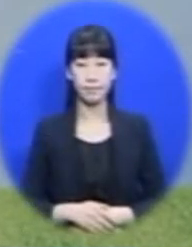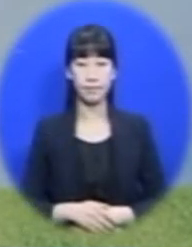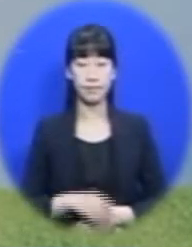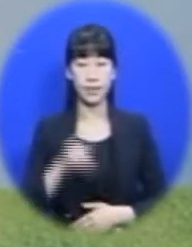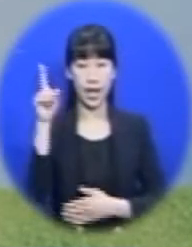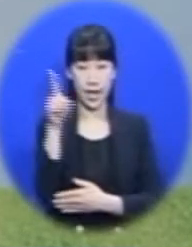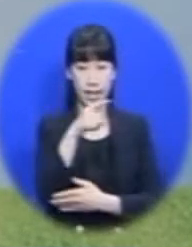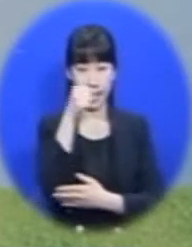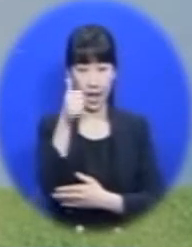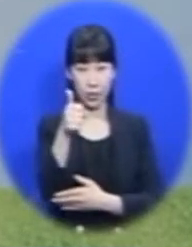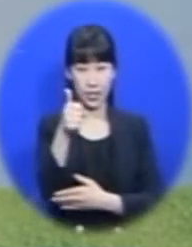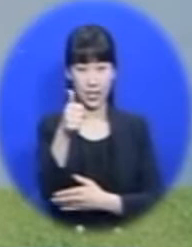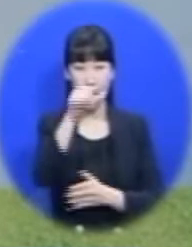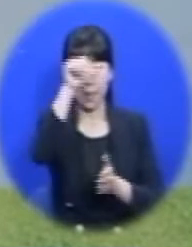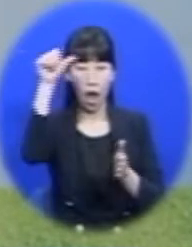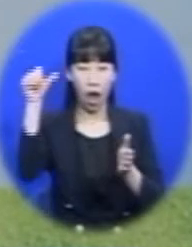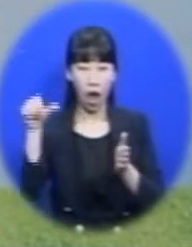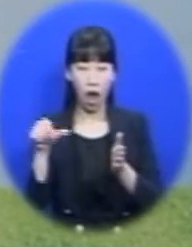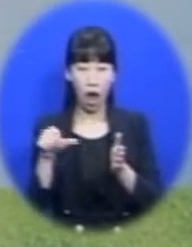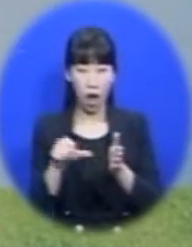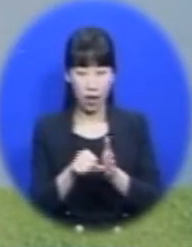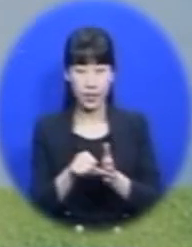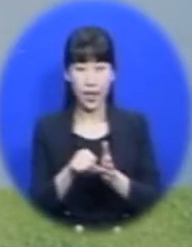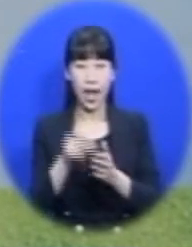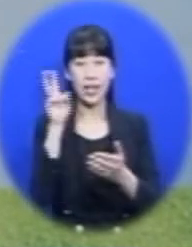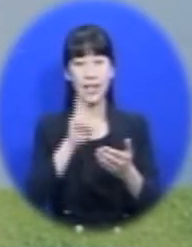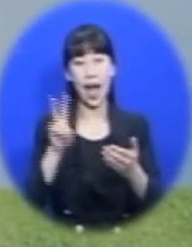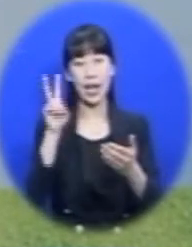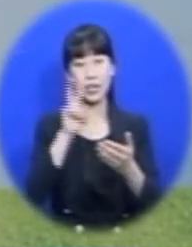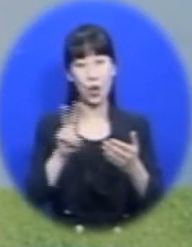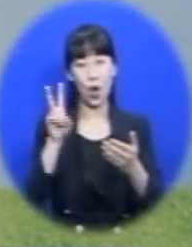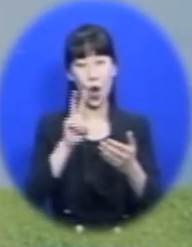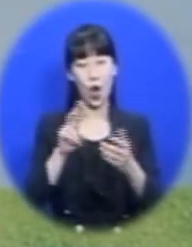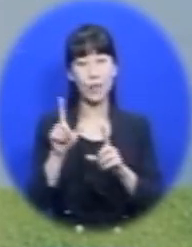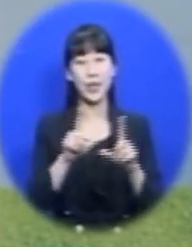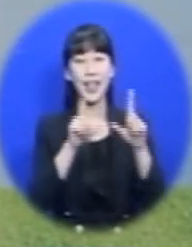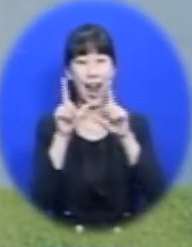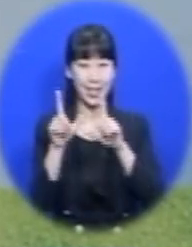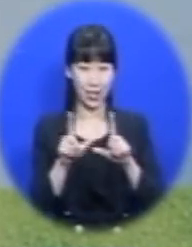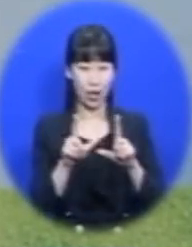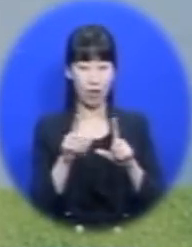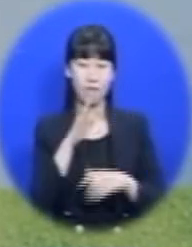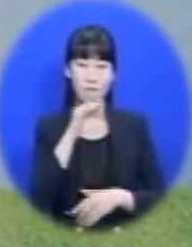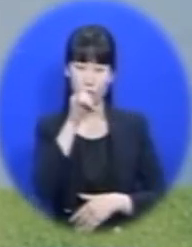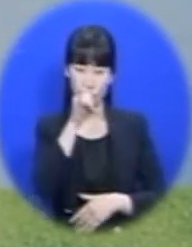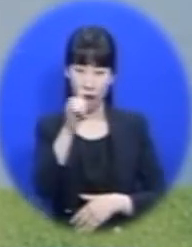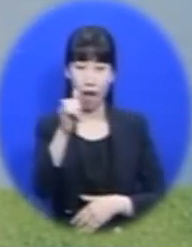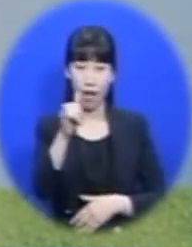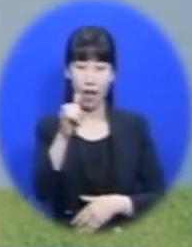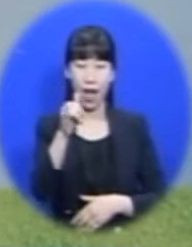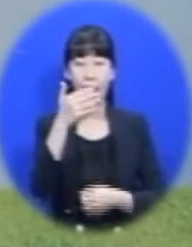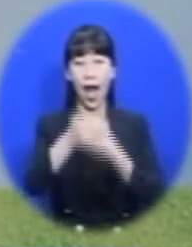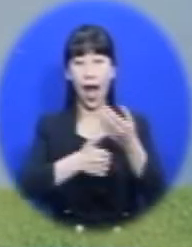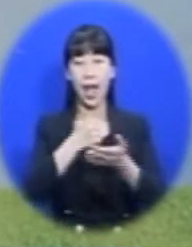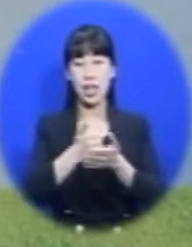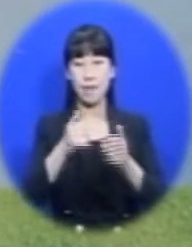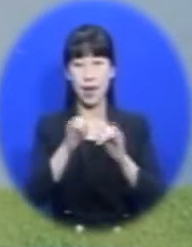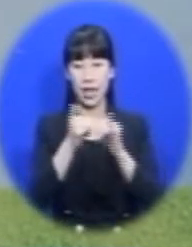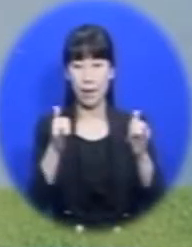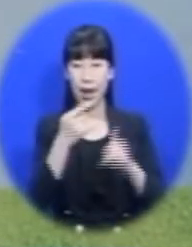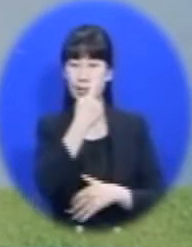다윗은 일평생 찬송하며 살았습니다. 그 다윗이 훌륭했던 점이죠. 다윗이 하나님의 사람인 증거 중에